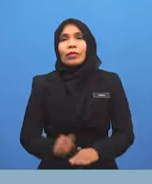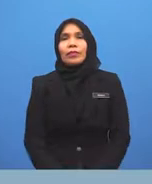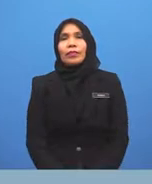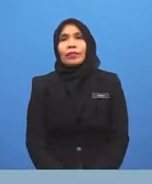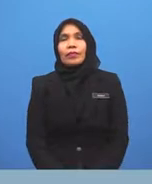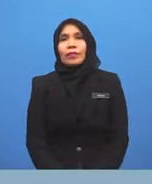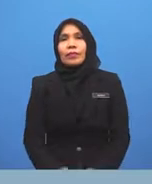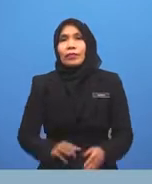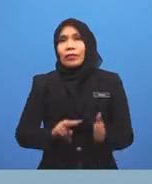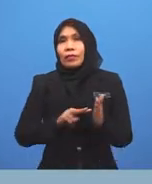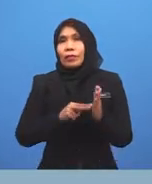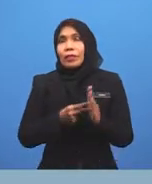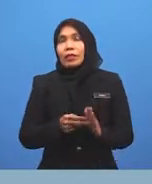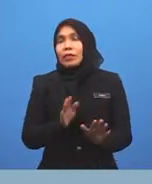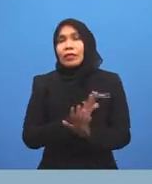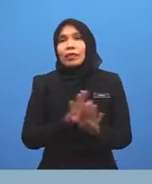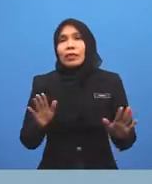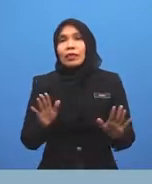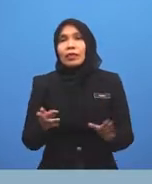tiada penghasilan arus aruhan.